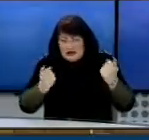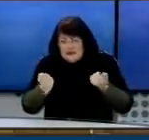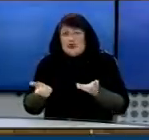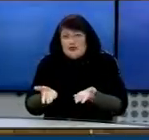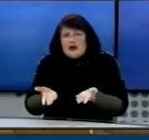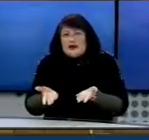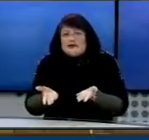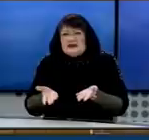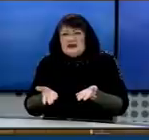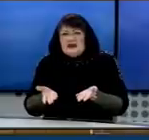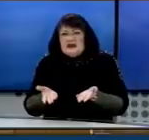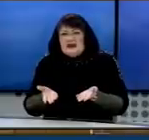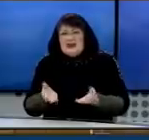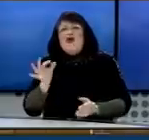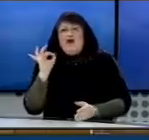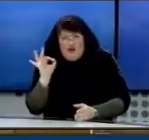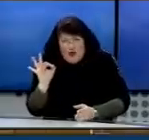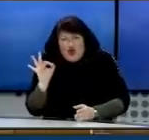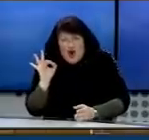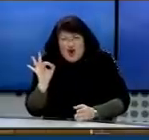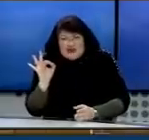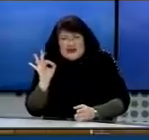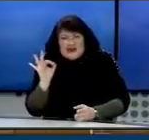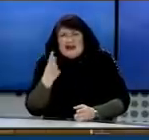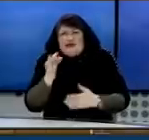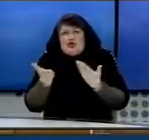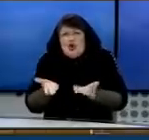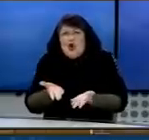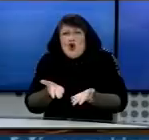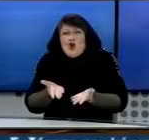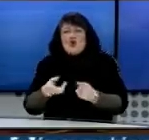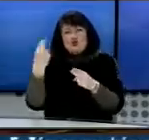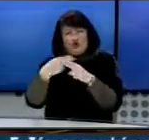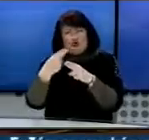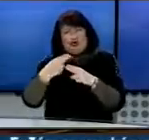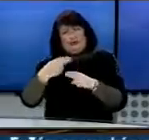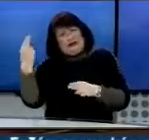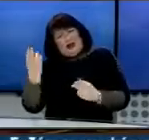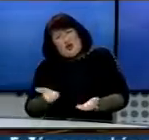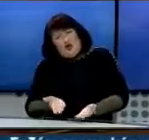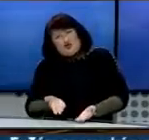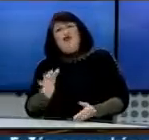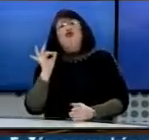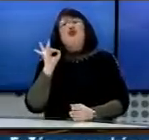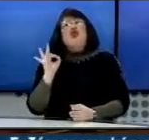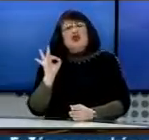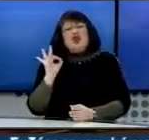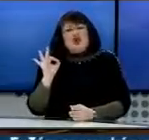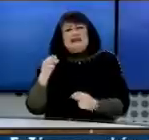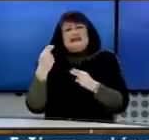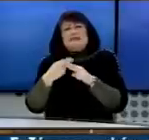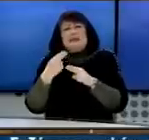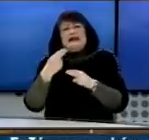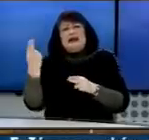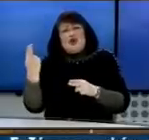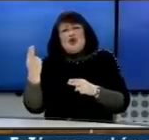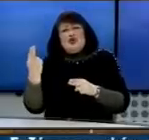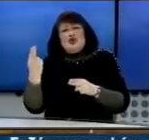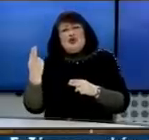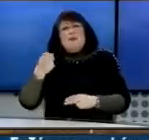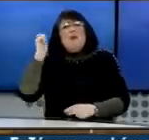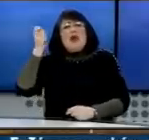κάνατε, για τον κύριο Φουρθιώτη. Έτσι δεν είναι? Είναι τόσο σημαντικός ο κύριος Φουρθιώτης στο πολιτικό